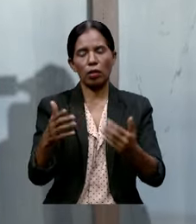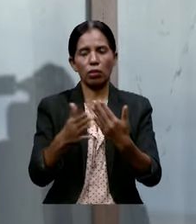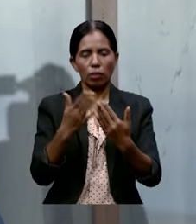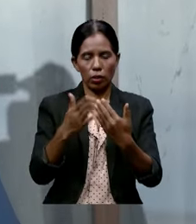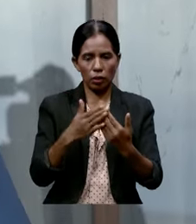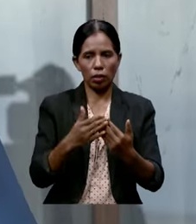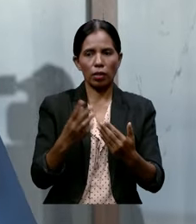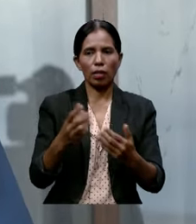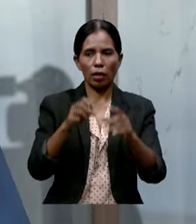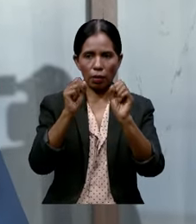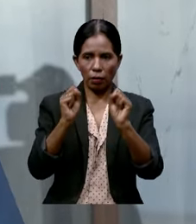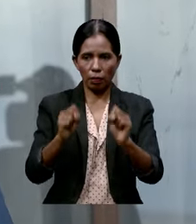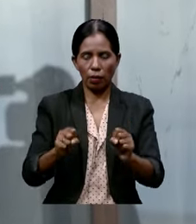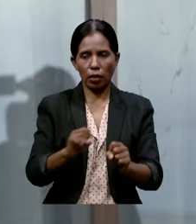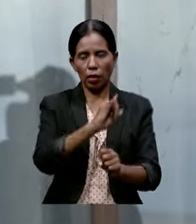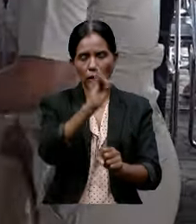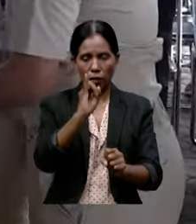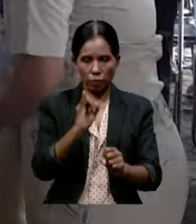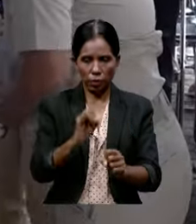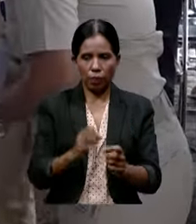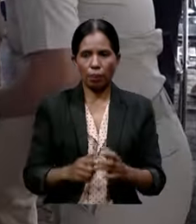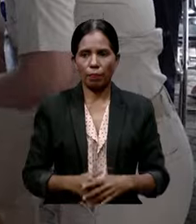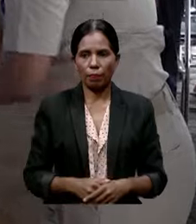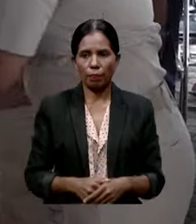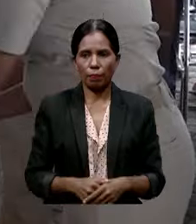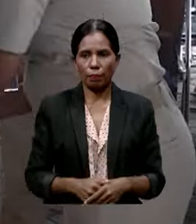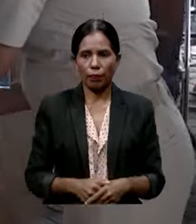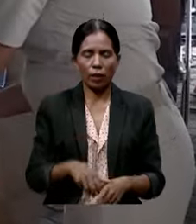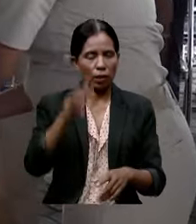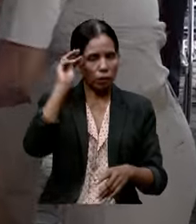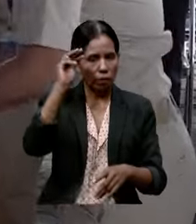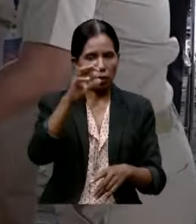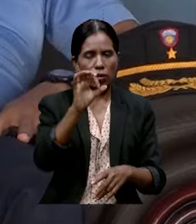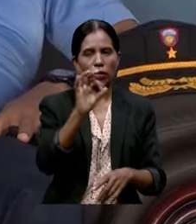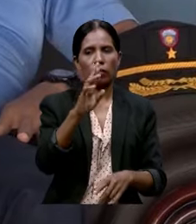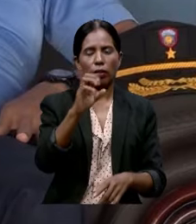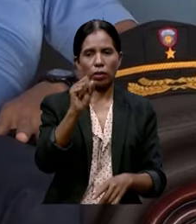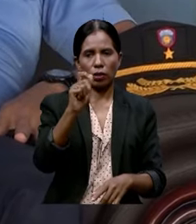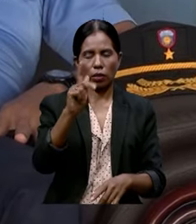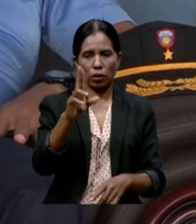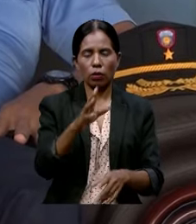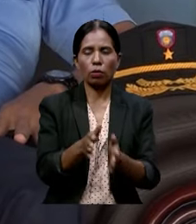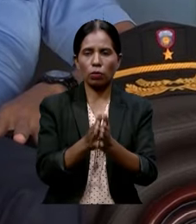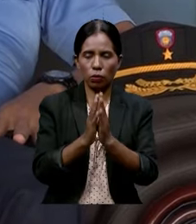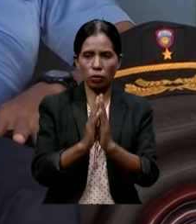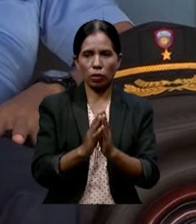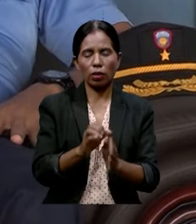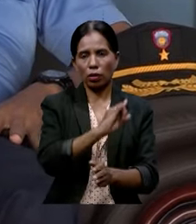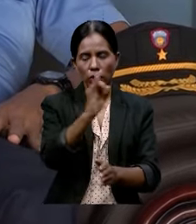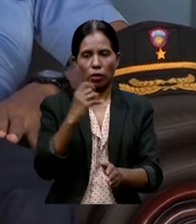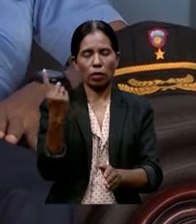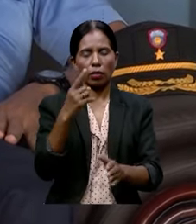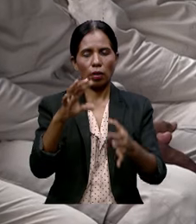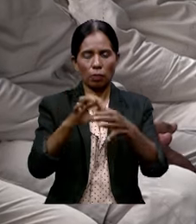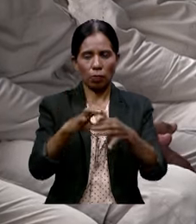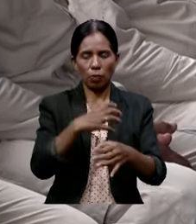atunone bele identifica. Ministro Interior Francisco Guterres usu comando pentel atu identifica na fatin membro